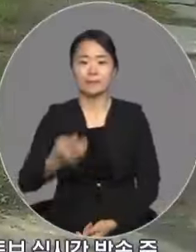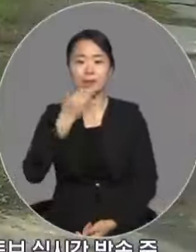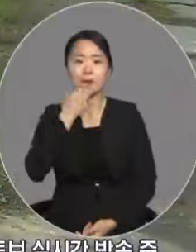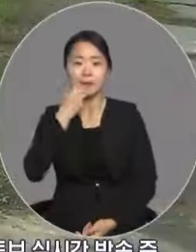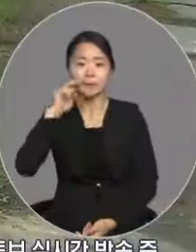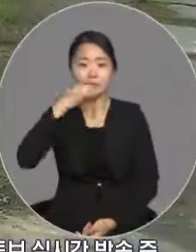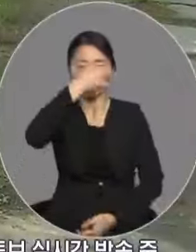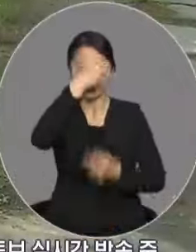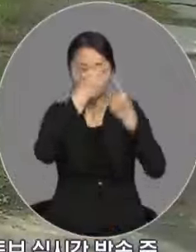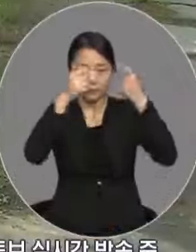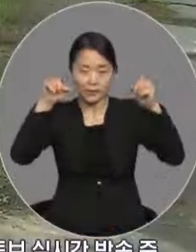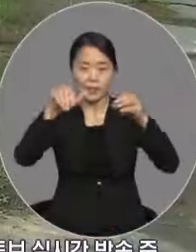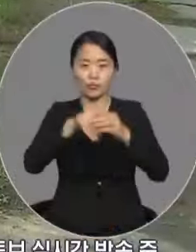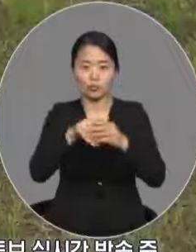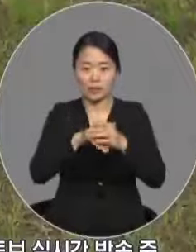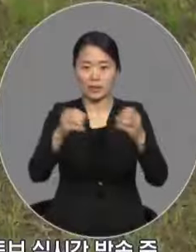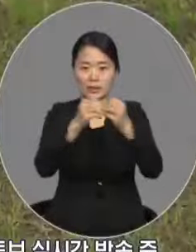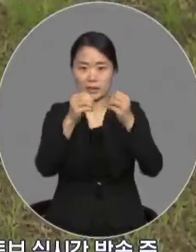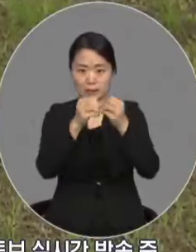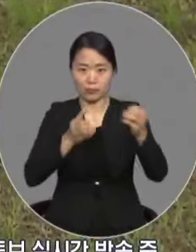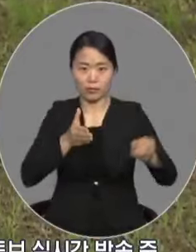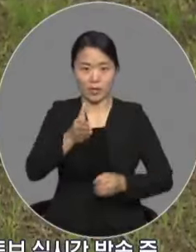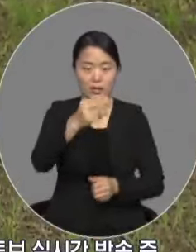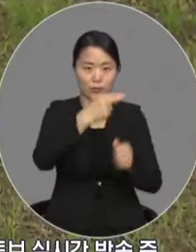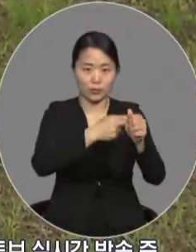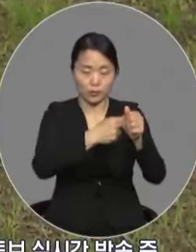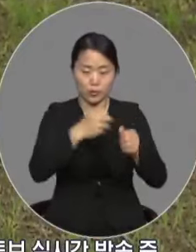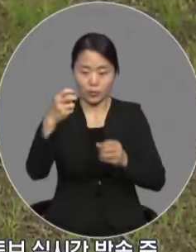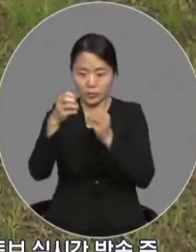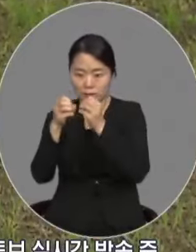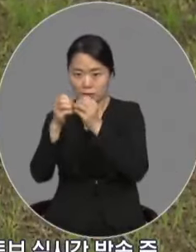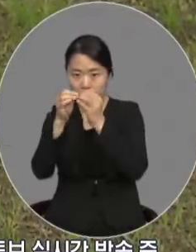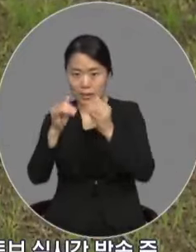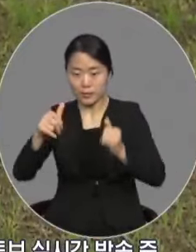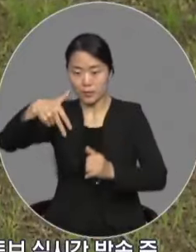서울예술대 문예창작과 교수이자 소설가인 정용준 작가.